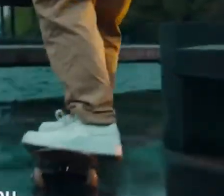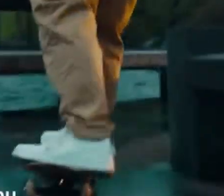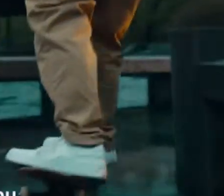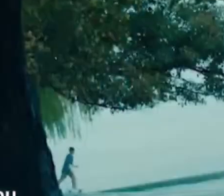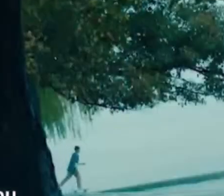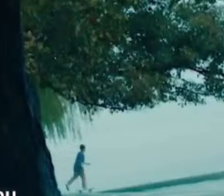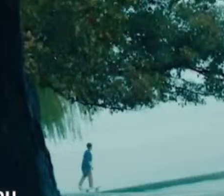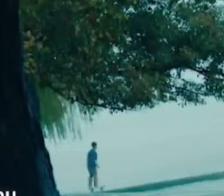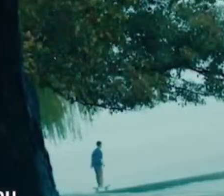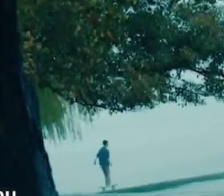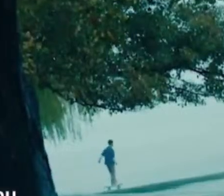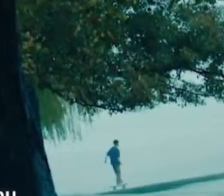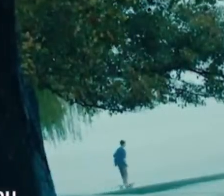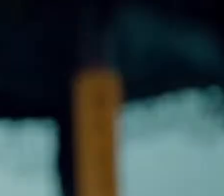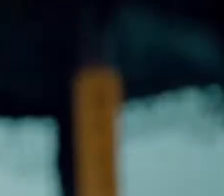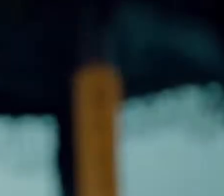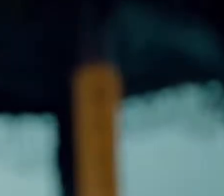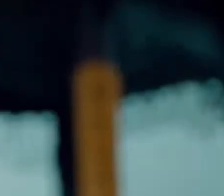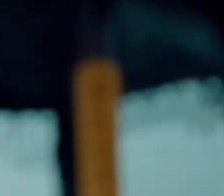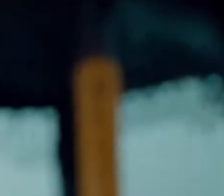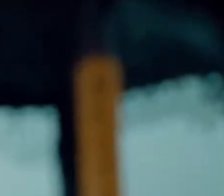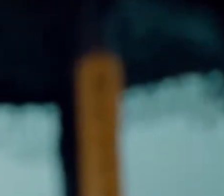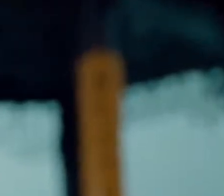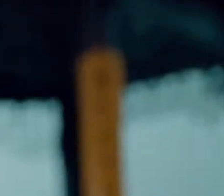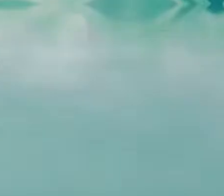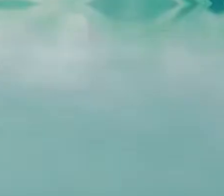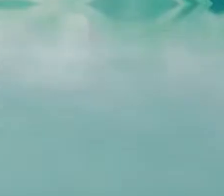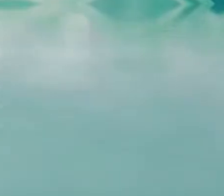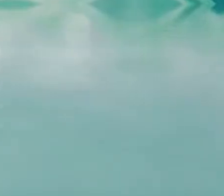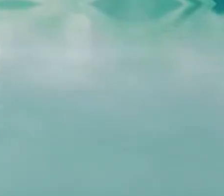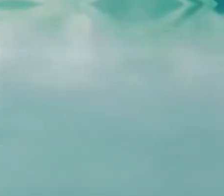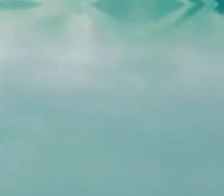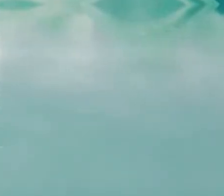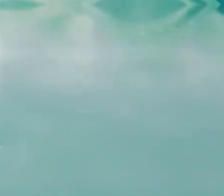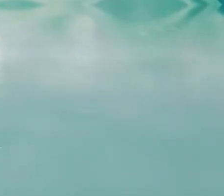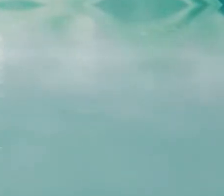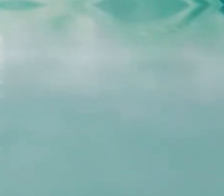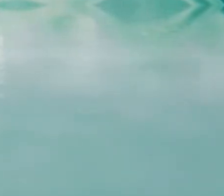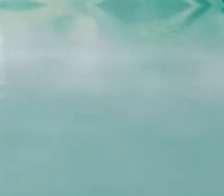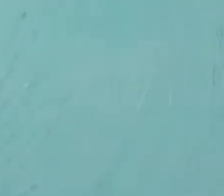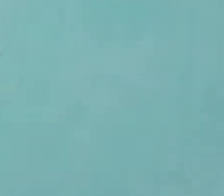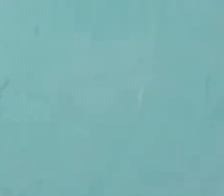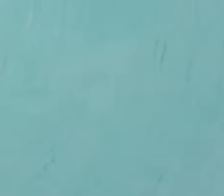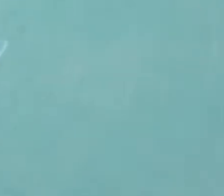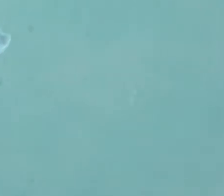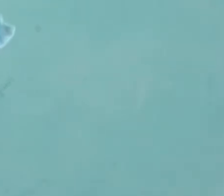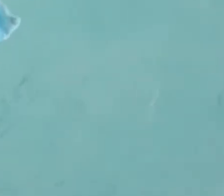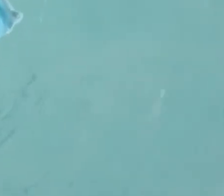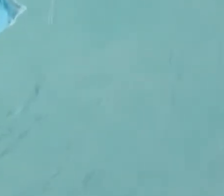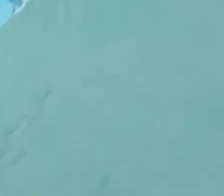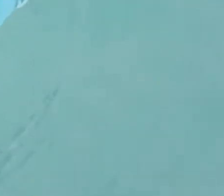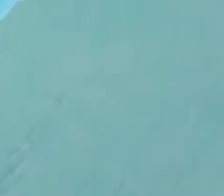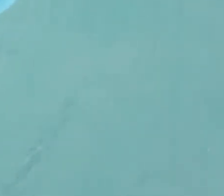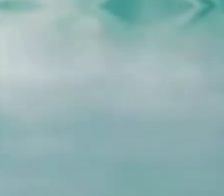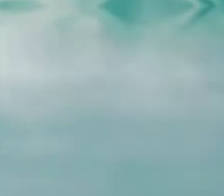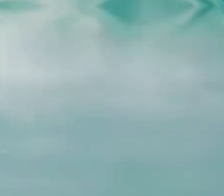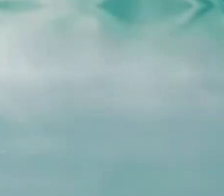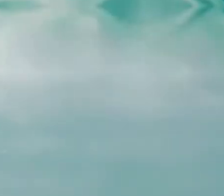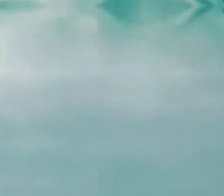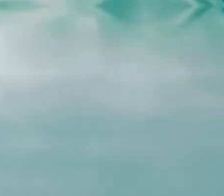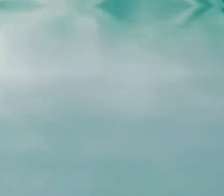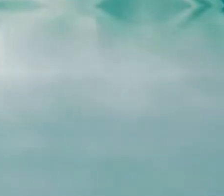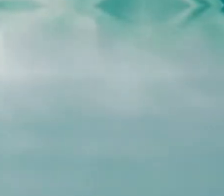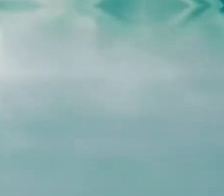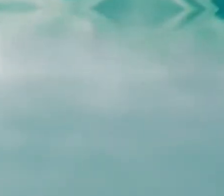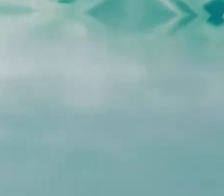Satu hati dengan semangat kesukanan, perjuangan dalam keharmonian.